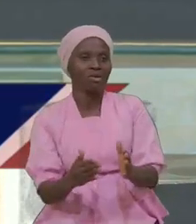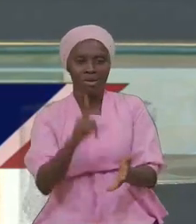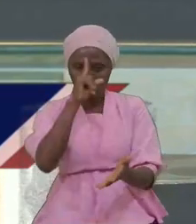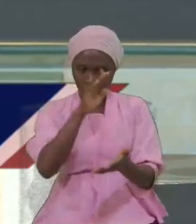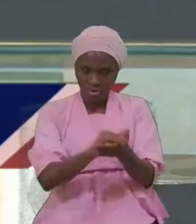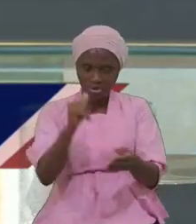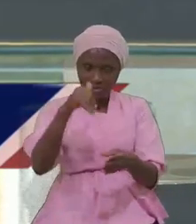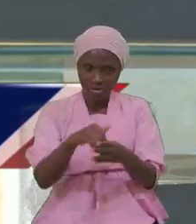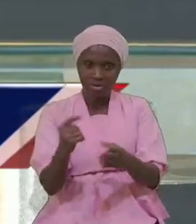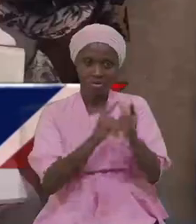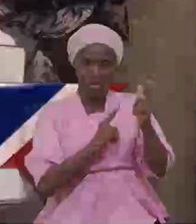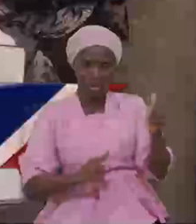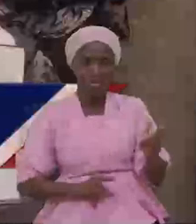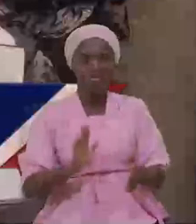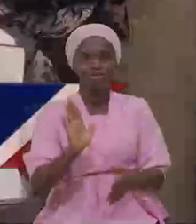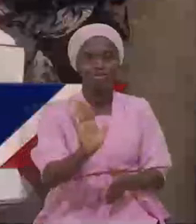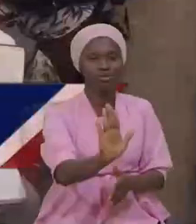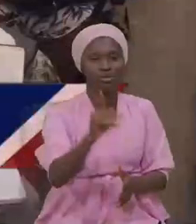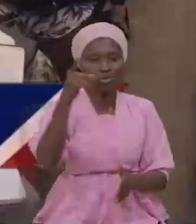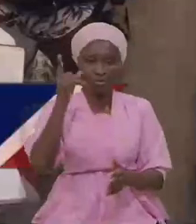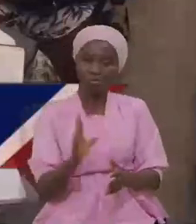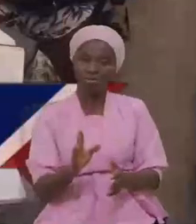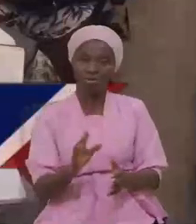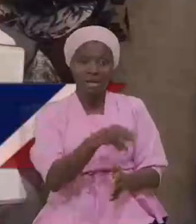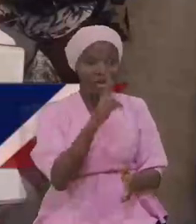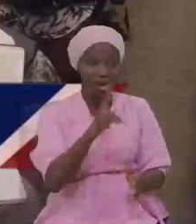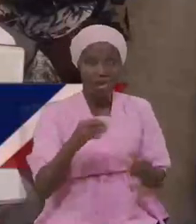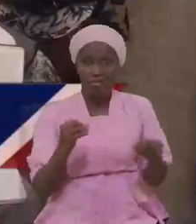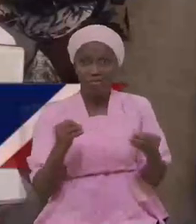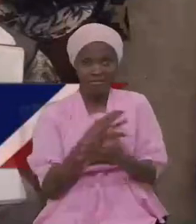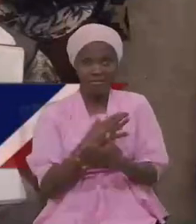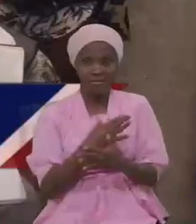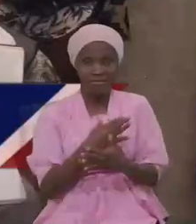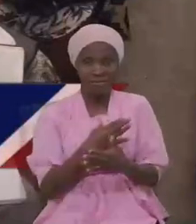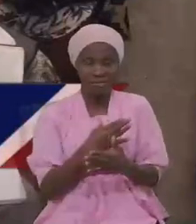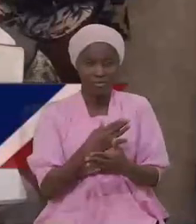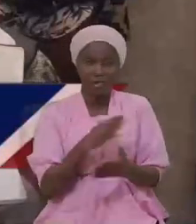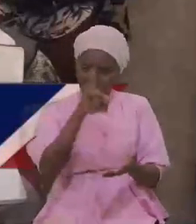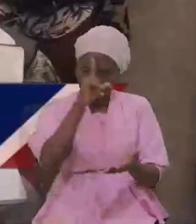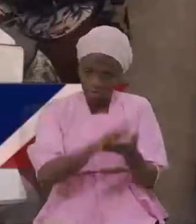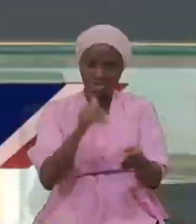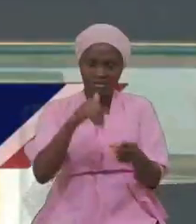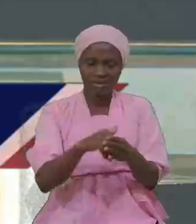affermis. Confiez-vous en ses prophètes et vous réussirez.